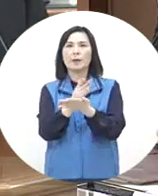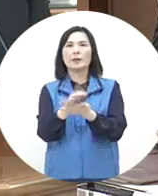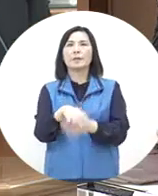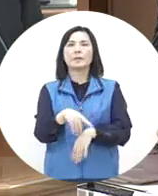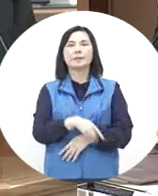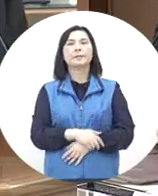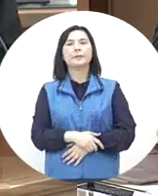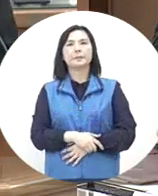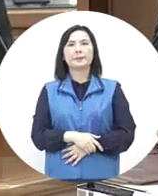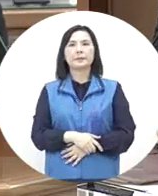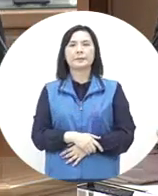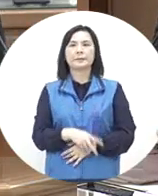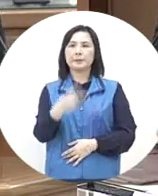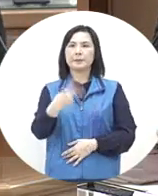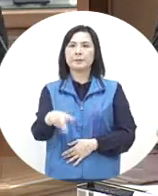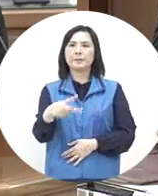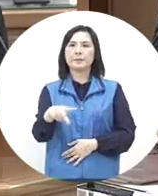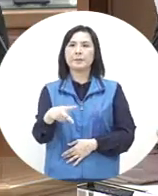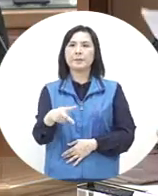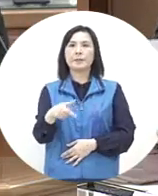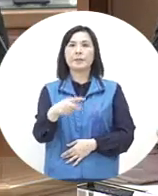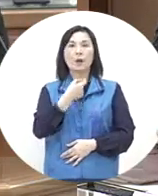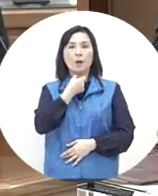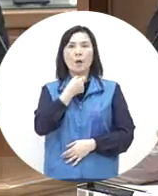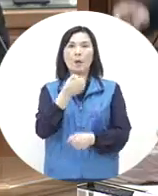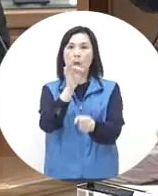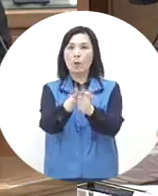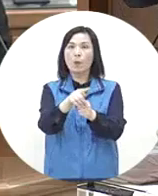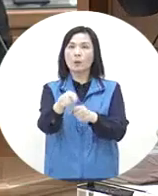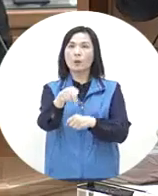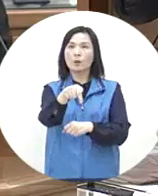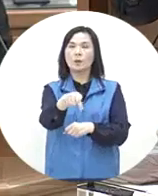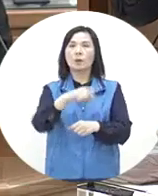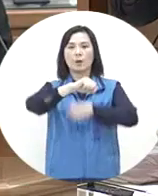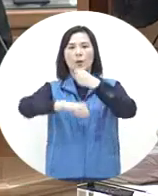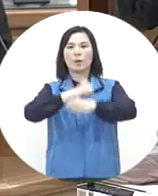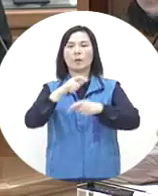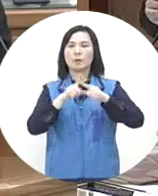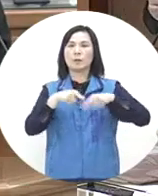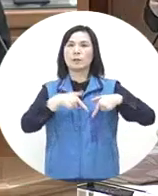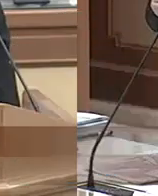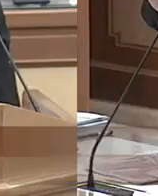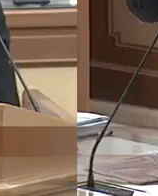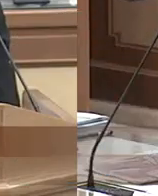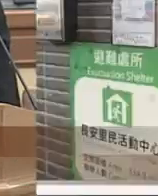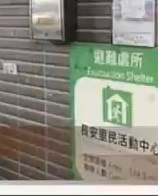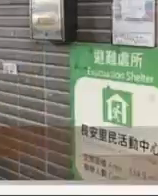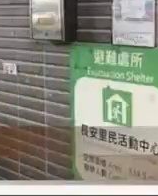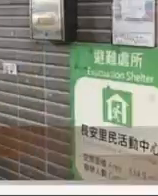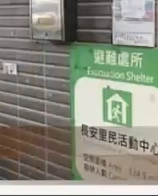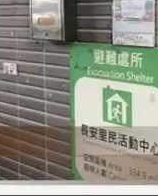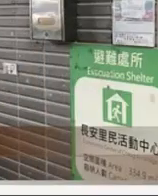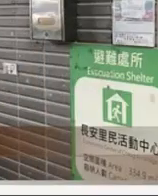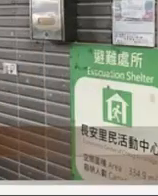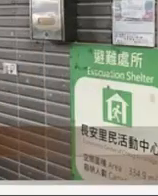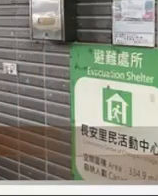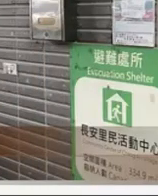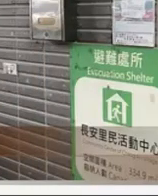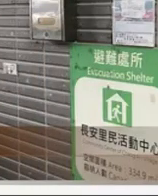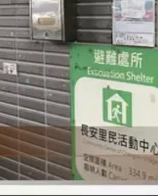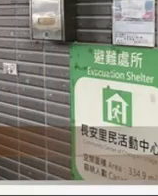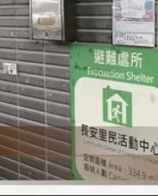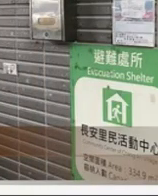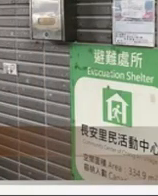看， 还有这个是不是愿意补助各里的活动中心设置 AED 齁，各里去补助